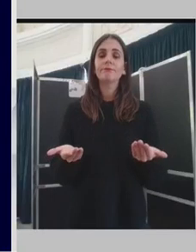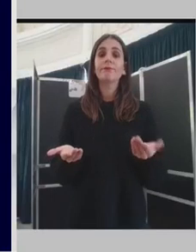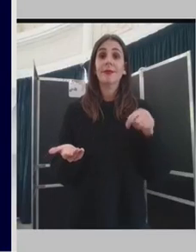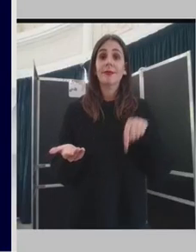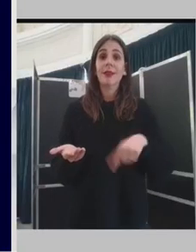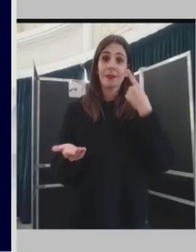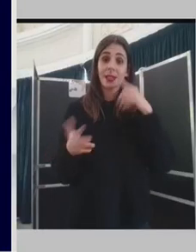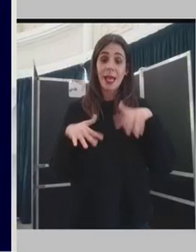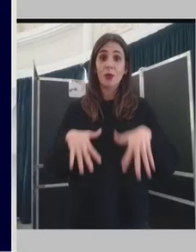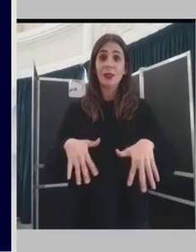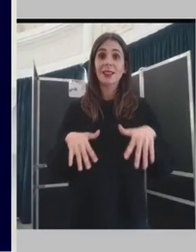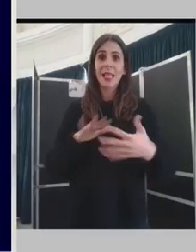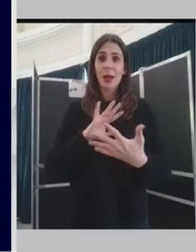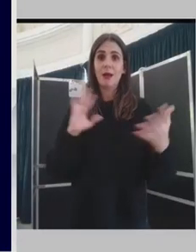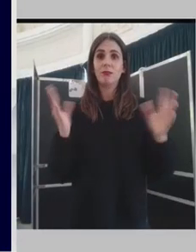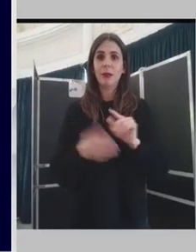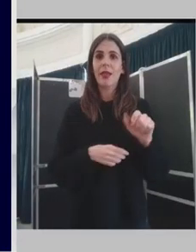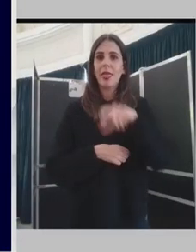stia cambiando il Paese.